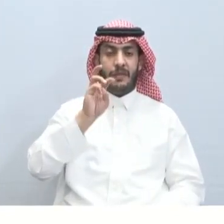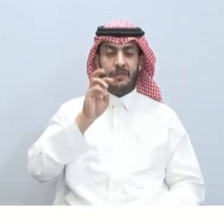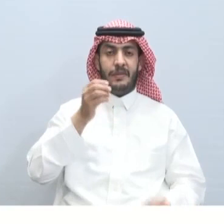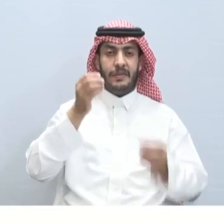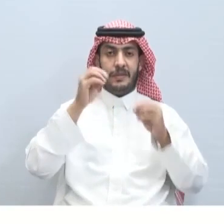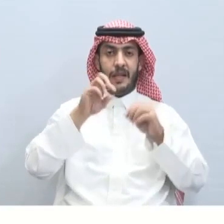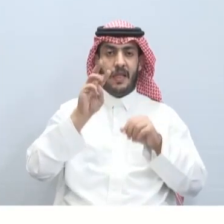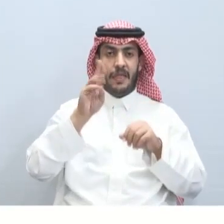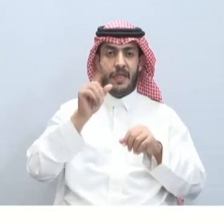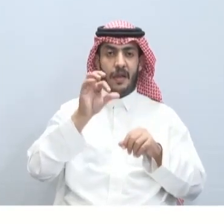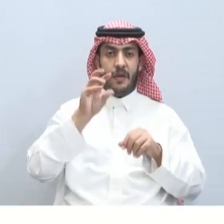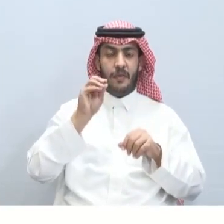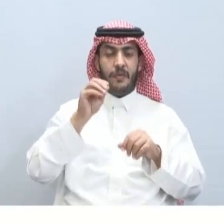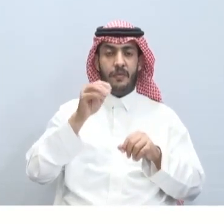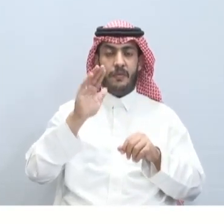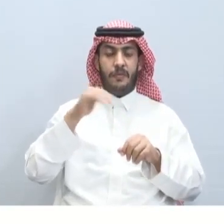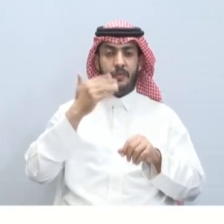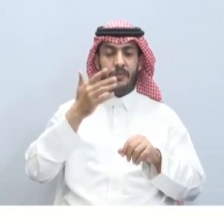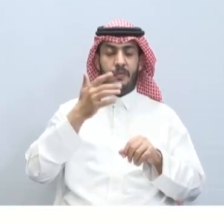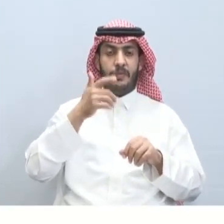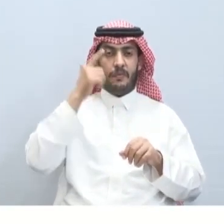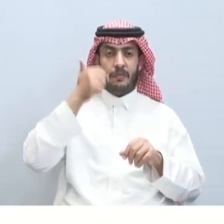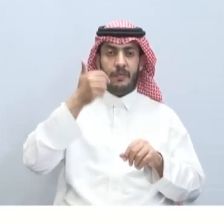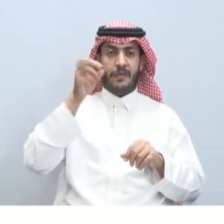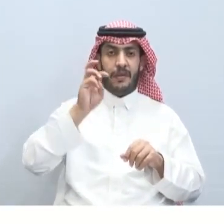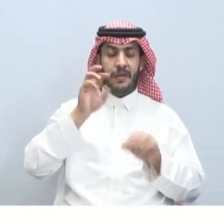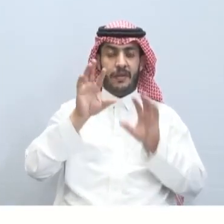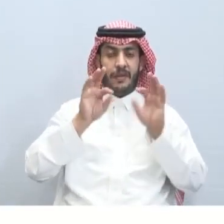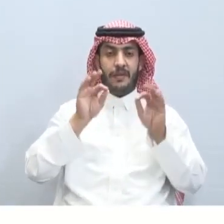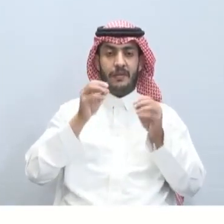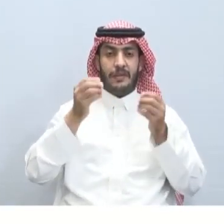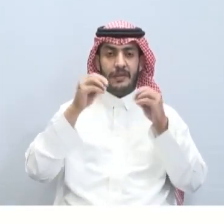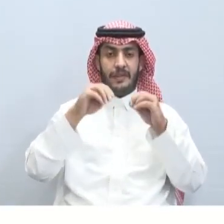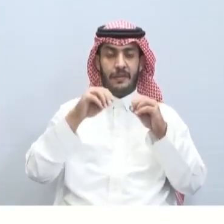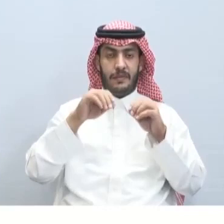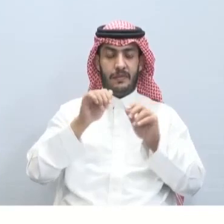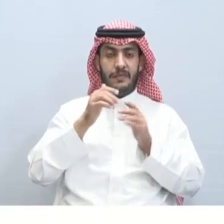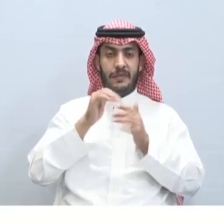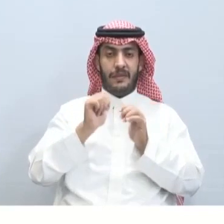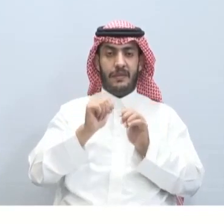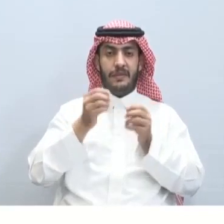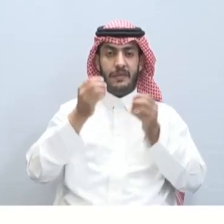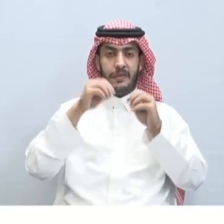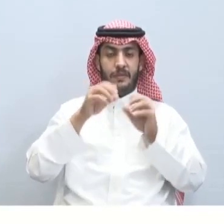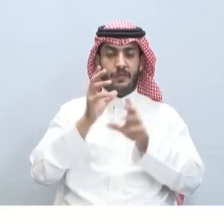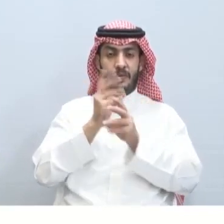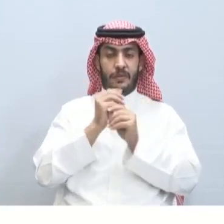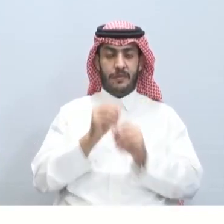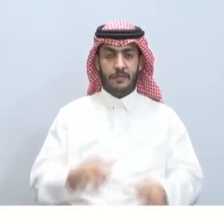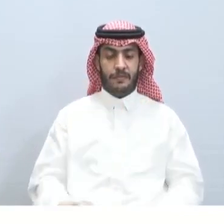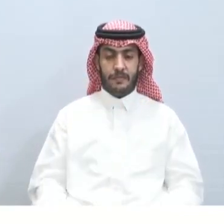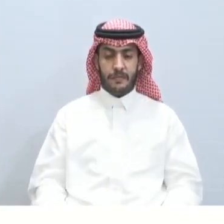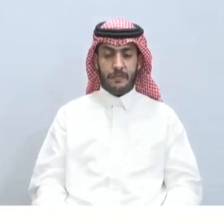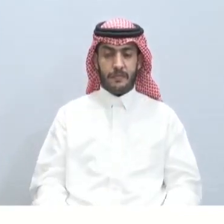تعظيم الثروه و حتى تتمكن الشركه من اختيار اسواق مستهدفه من بينها والتي ستركز عليها جهود التسويقيه اذا كما